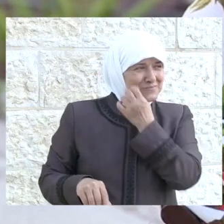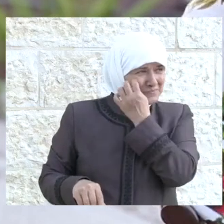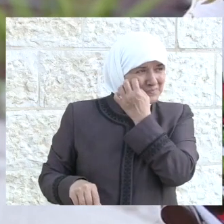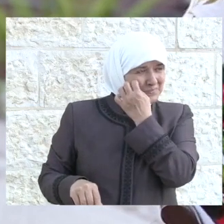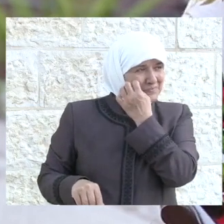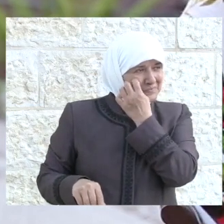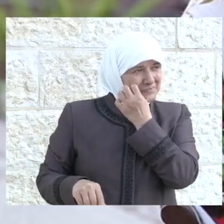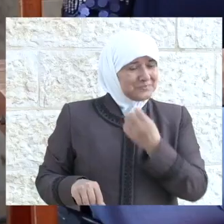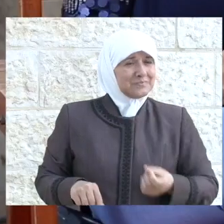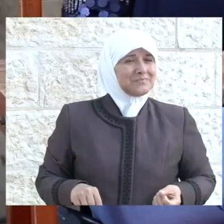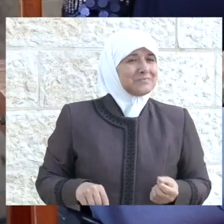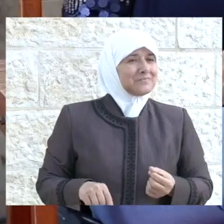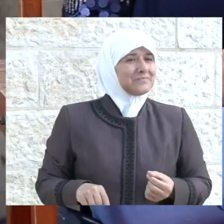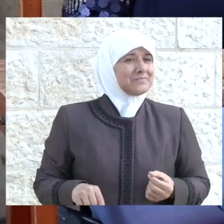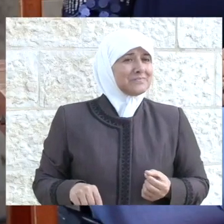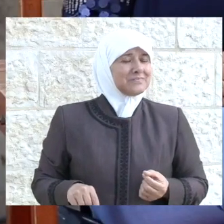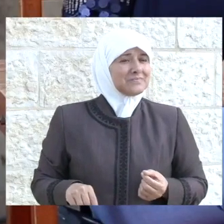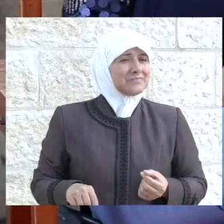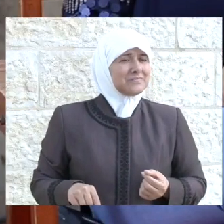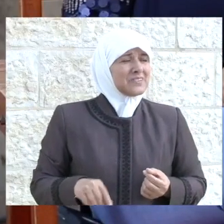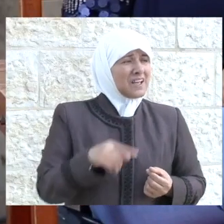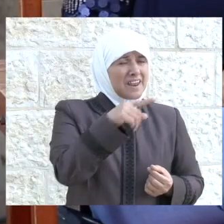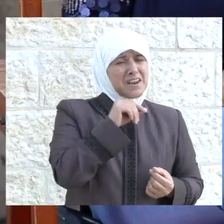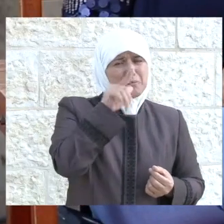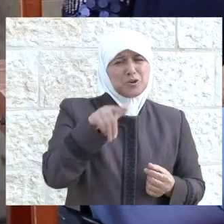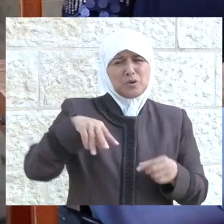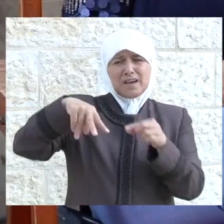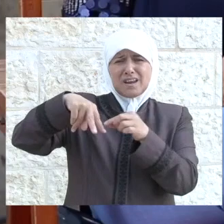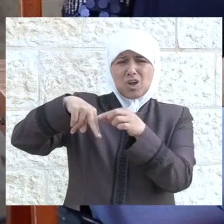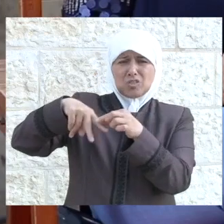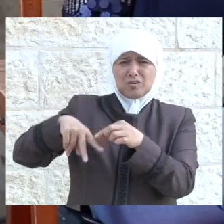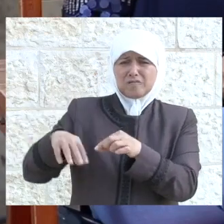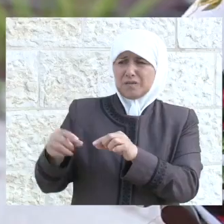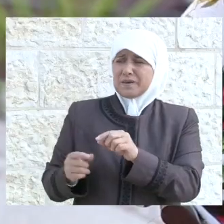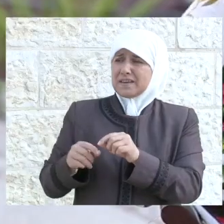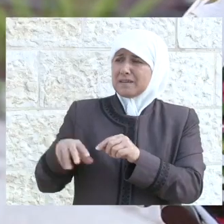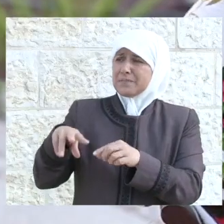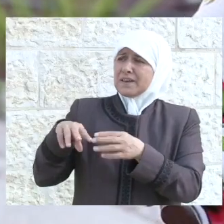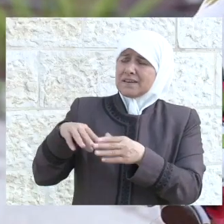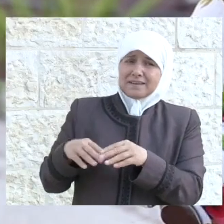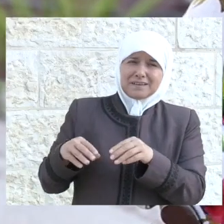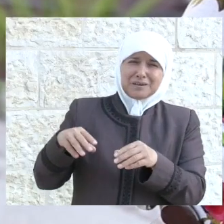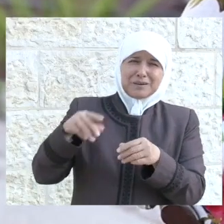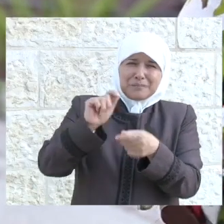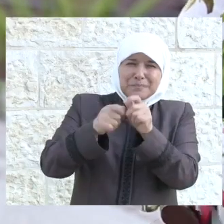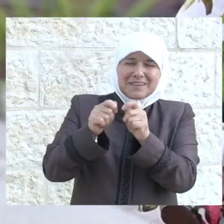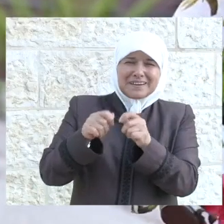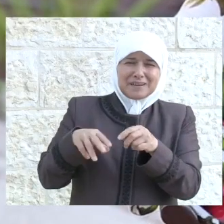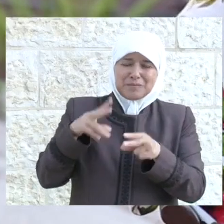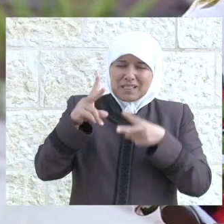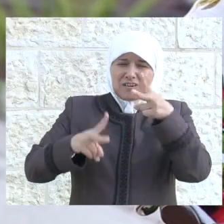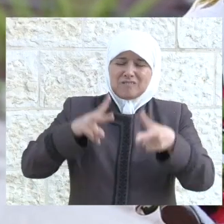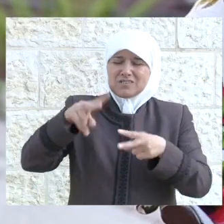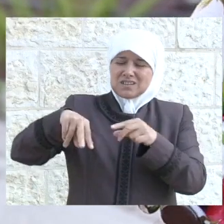كانت تجربة مختلفة. عسيرة الطرف الجديد، الطرف الجديد شو بيختلف عن الأطراف اللي قبله؟ طبعاً عالم الأطراف الصناعية جداً